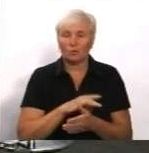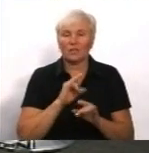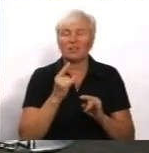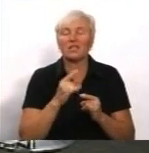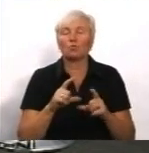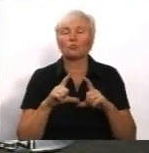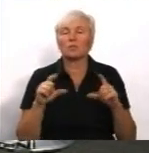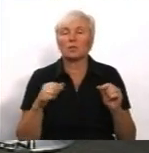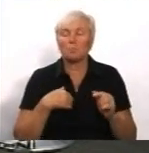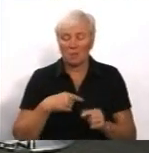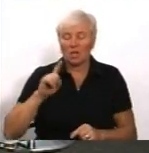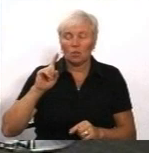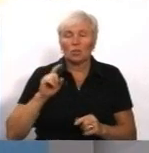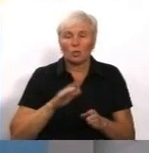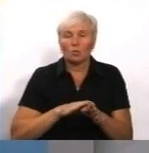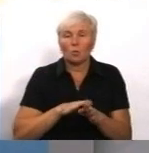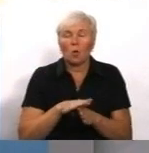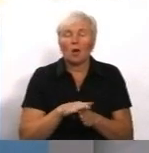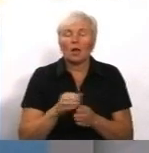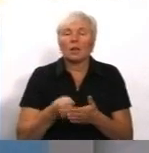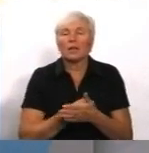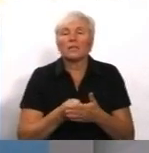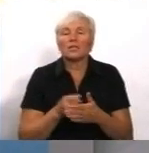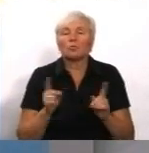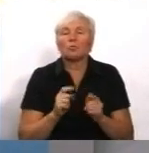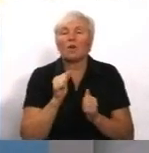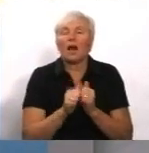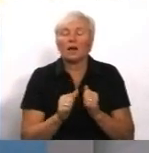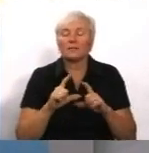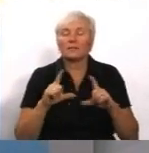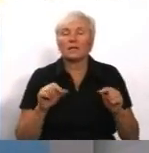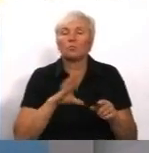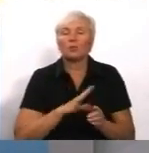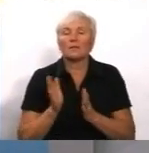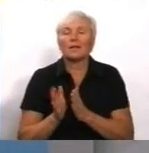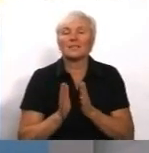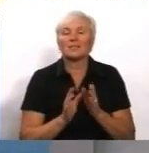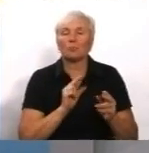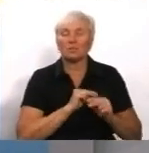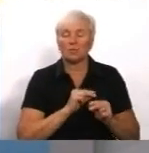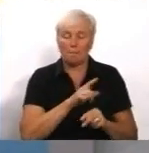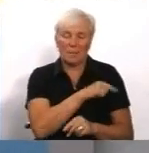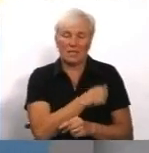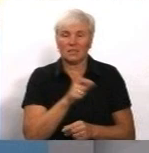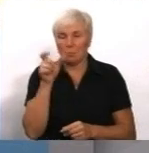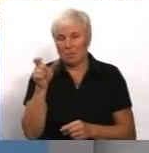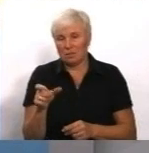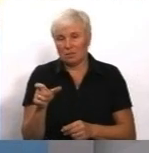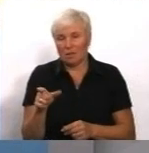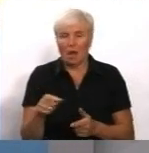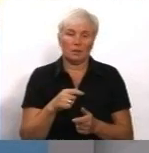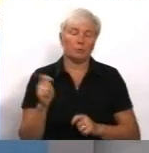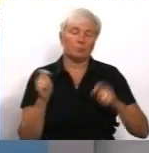ми домоглися за ці останні 2 роки, що в кожному дитячому закладі стаціонарно працює медичний працівник, а не наїздами,